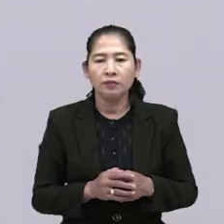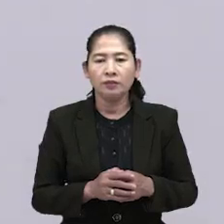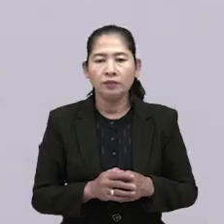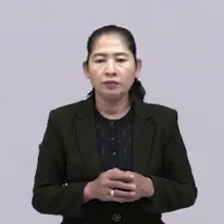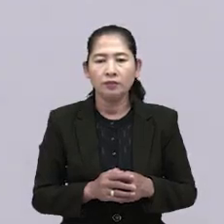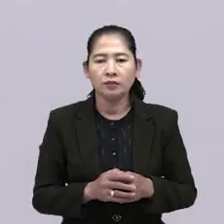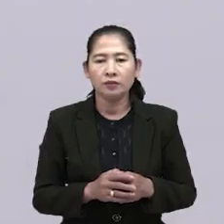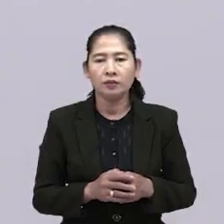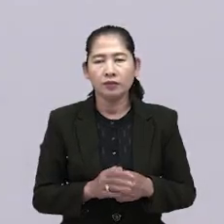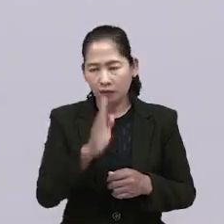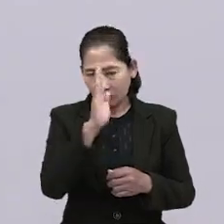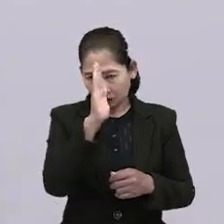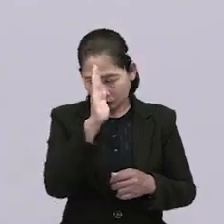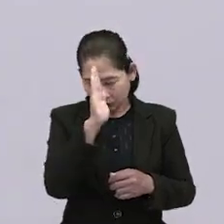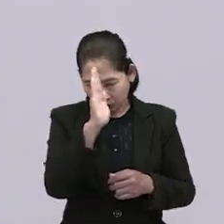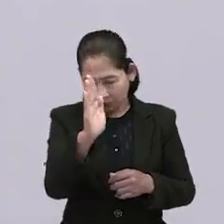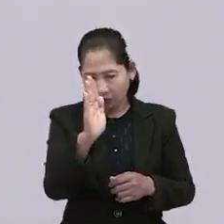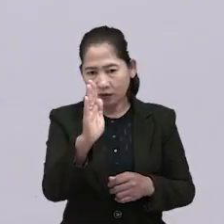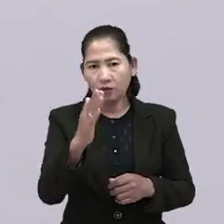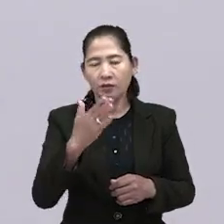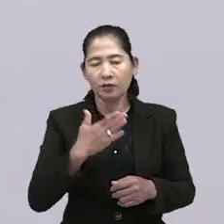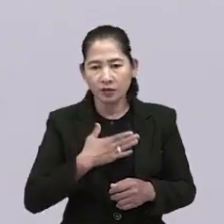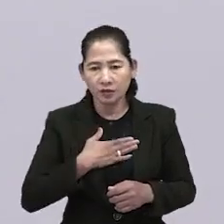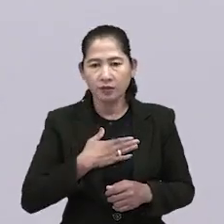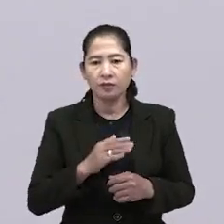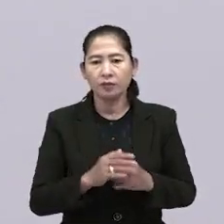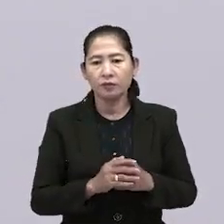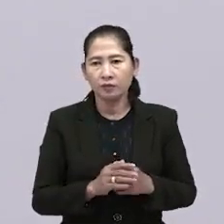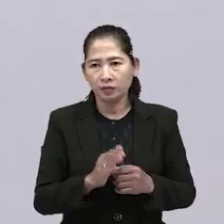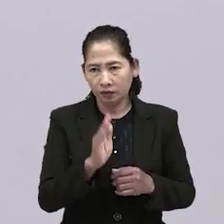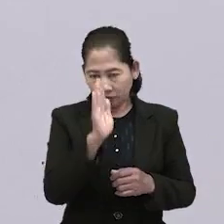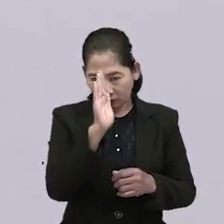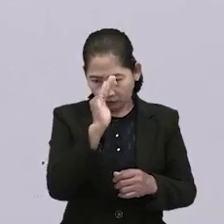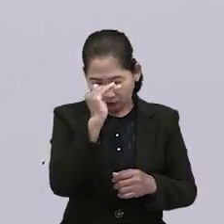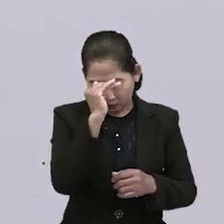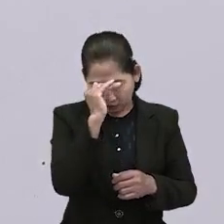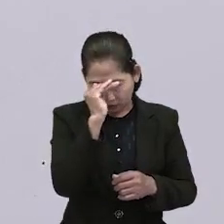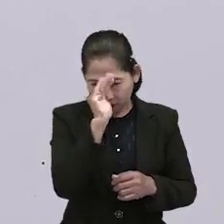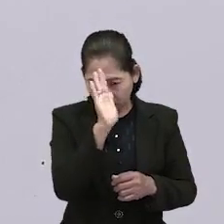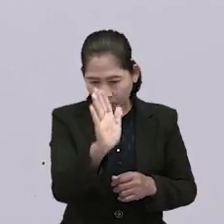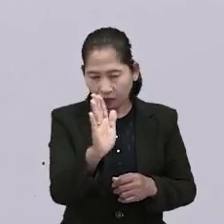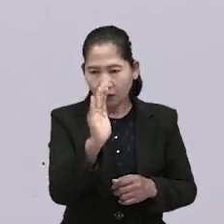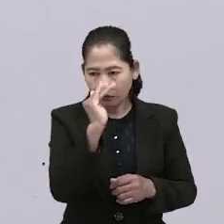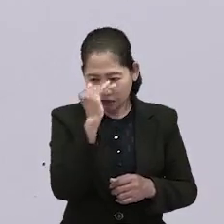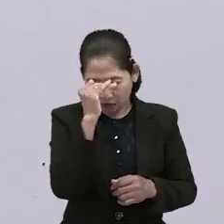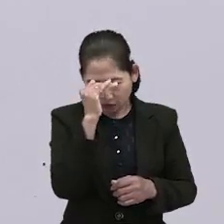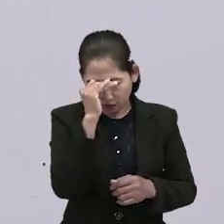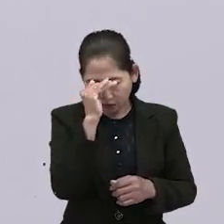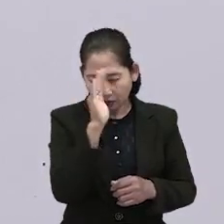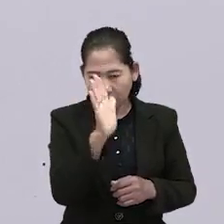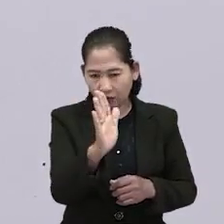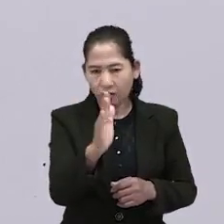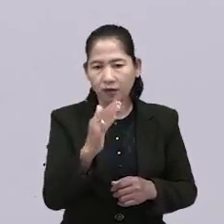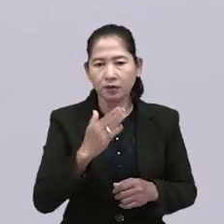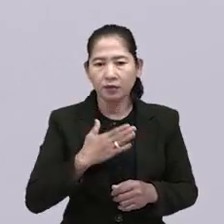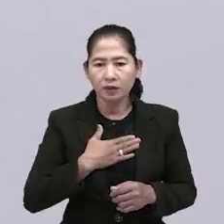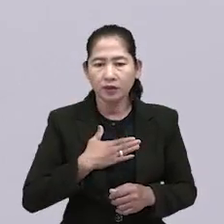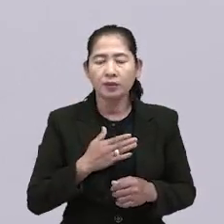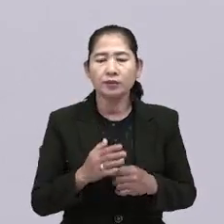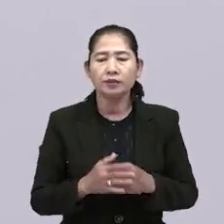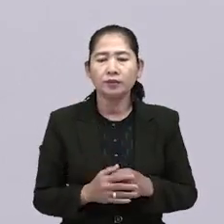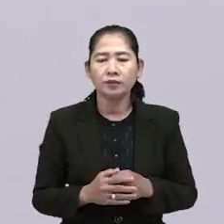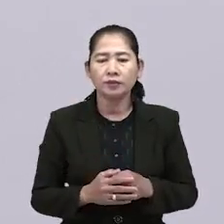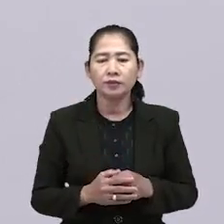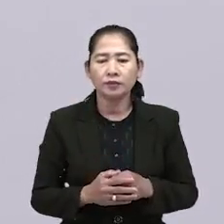ចាស្មោះត្រង់នឹងម្ចាស់ណាកូនណាអ្នកគ្រូសេះបានត្រង់ទេកូនអក្សរលើក្តារខៀ